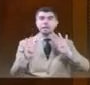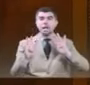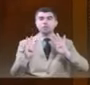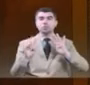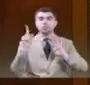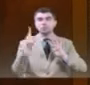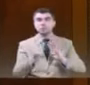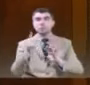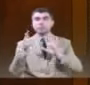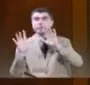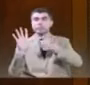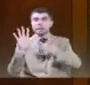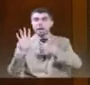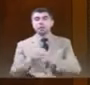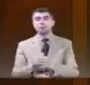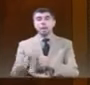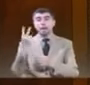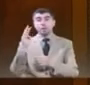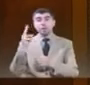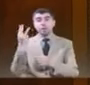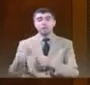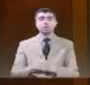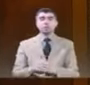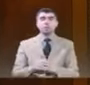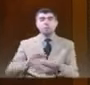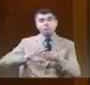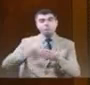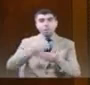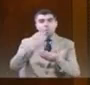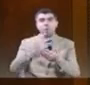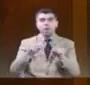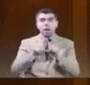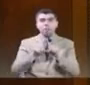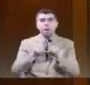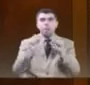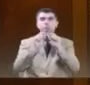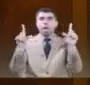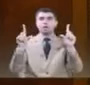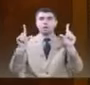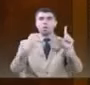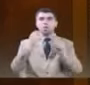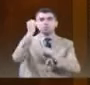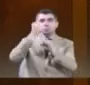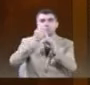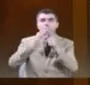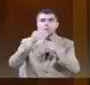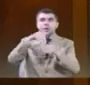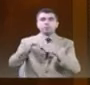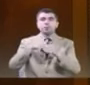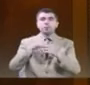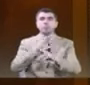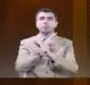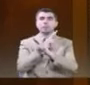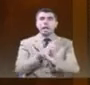18 يونيو 2014. ما هي السيد رئيس المعالم الأساسية لإصلاح أنظمة التقاعد؟ يتمحور الإصلاح الشمولي